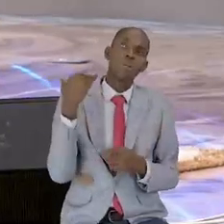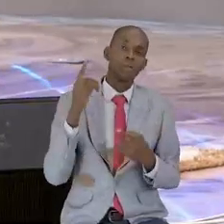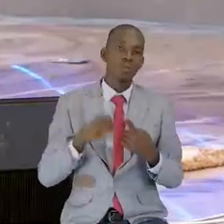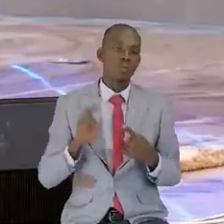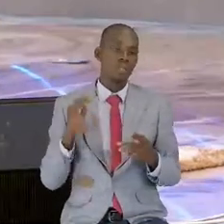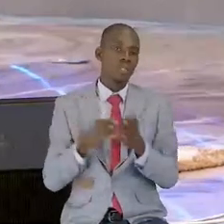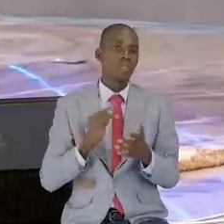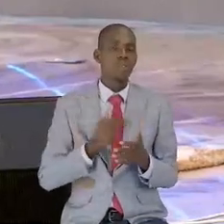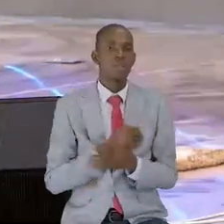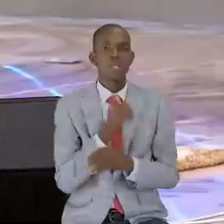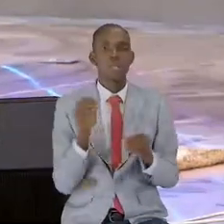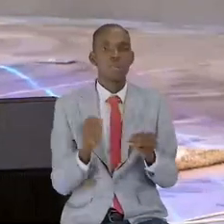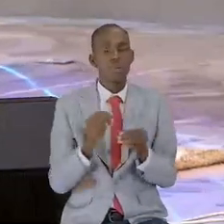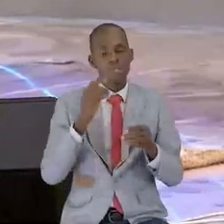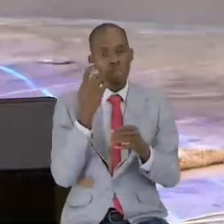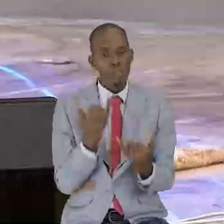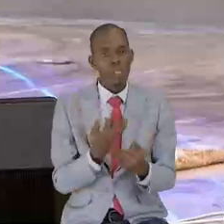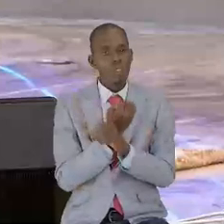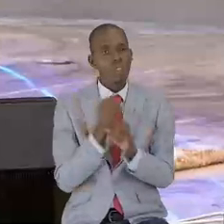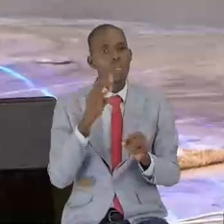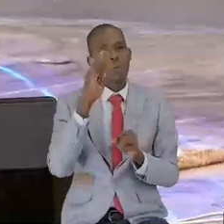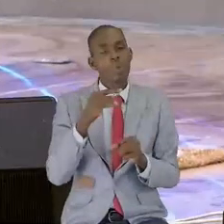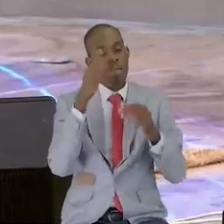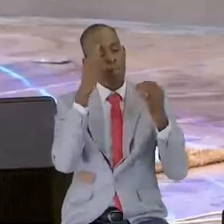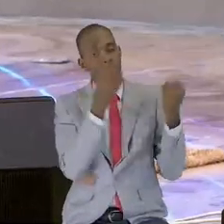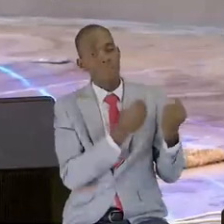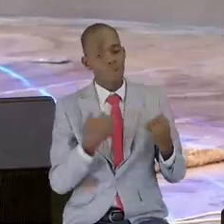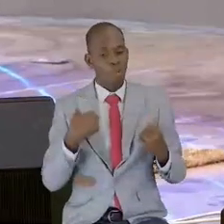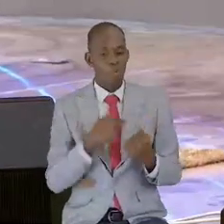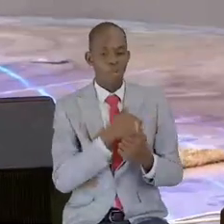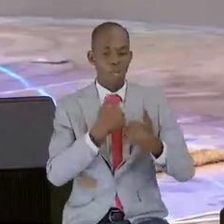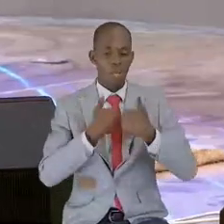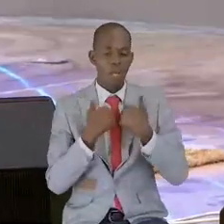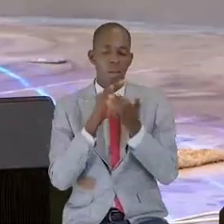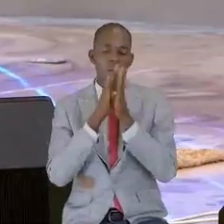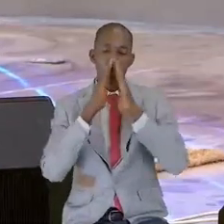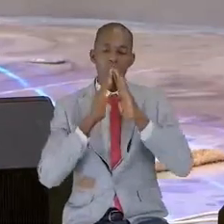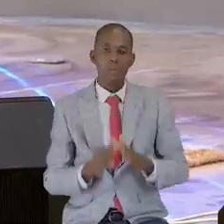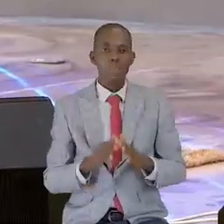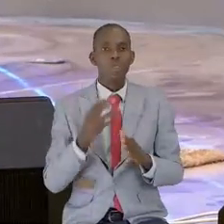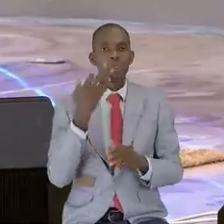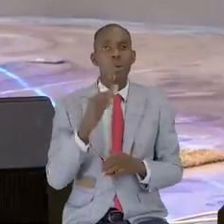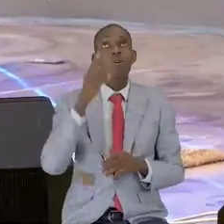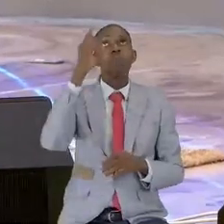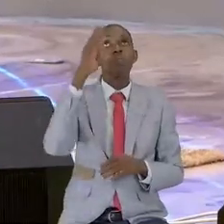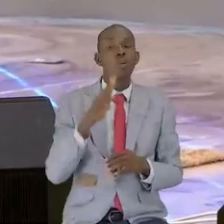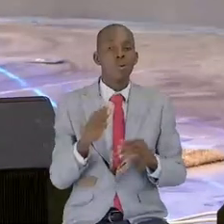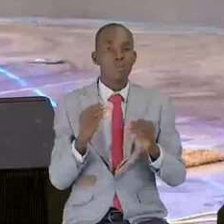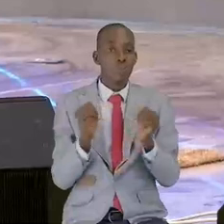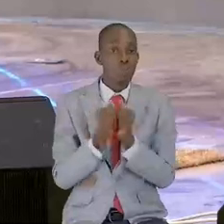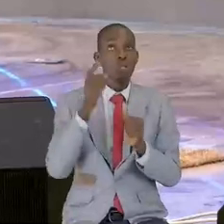les péchés du passé. Justifié par la foi, nous avons la paix avec Dieu par notre Seigneur